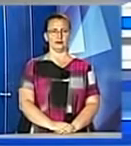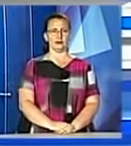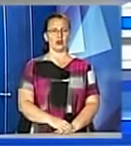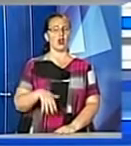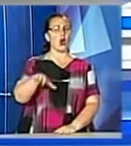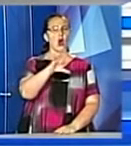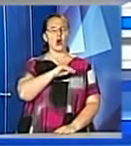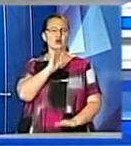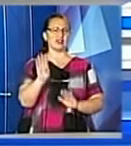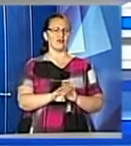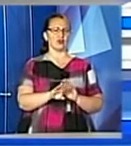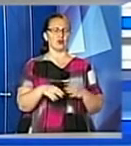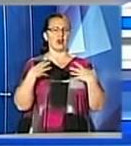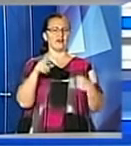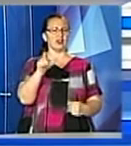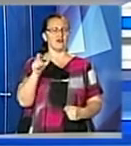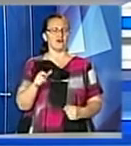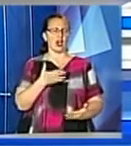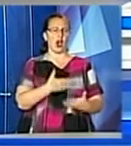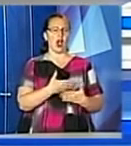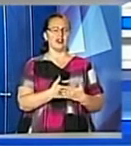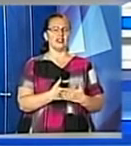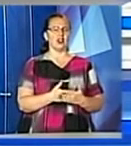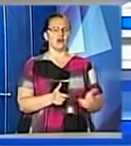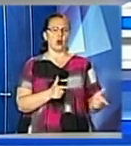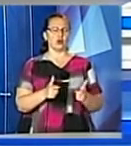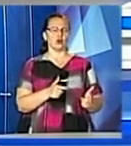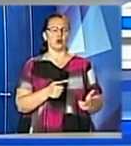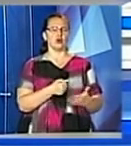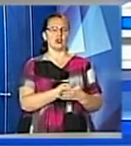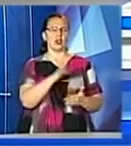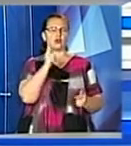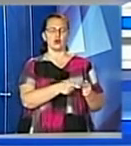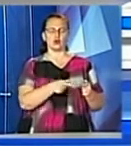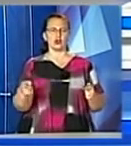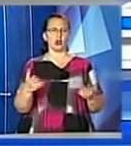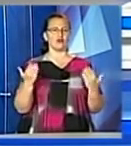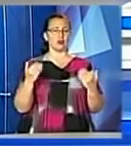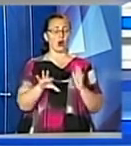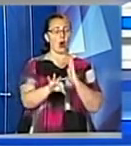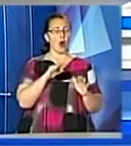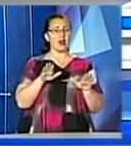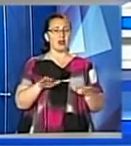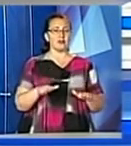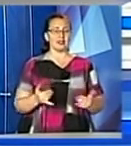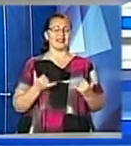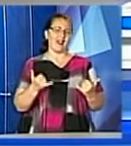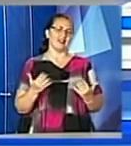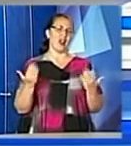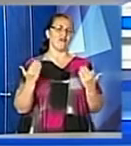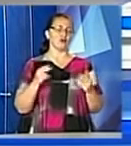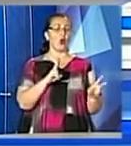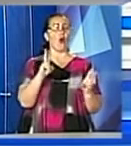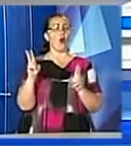Усі у відпустку. Львів'яни активно готуються до сезону відпочинку та вже обирають місця для незабутньої відпустки.